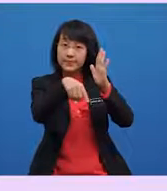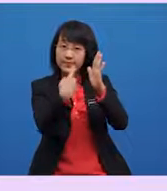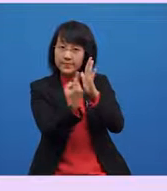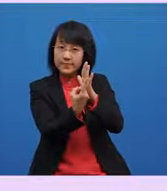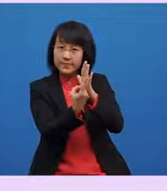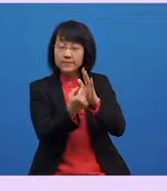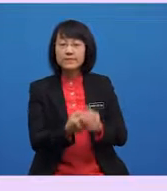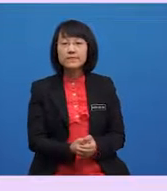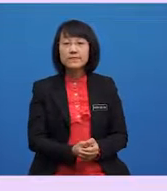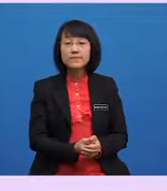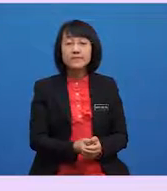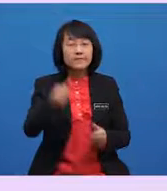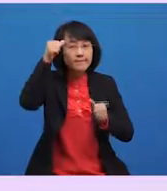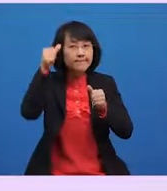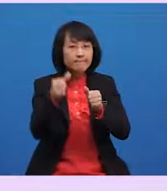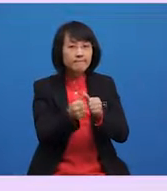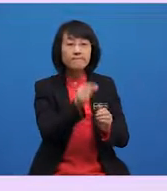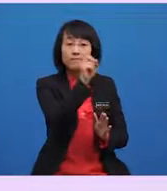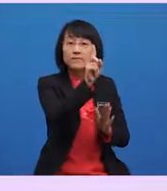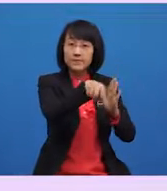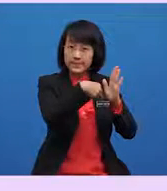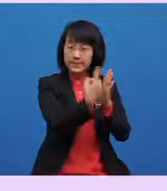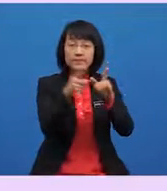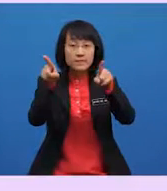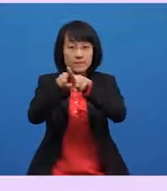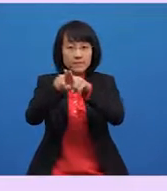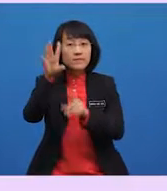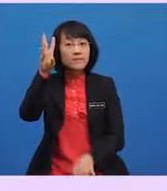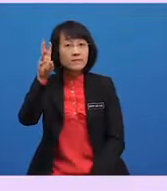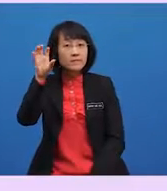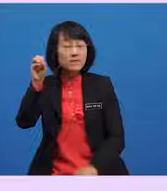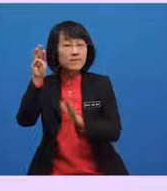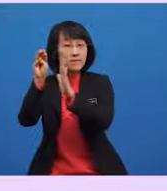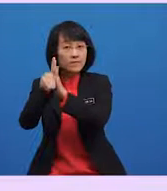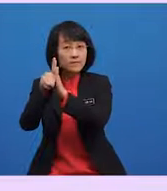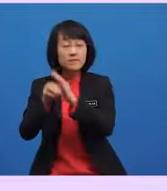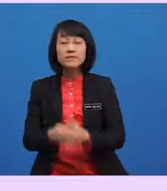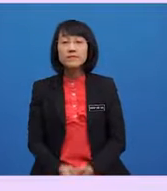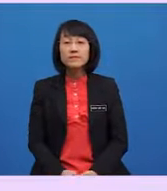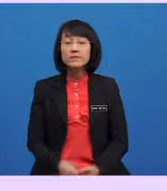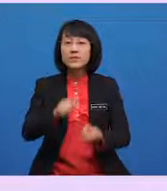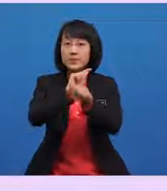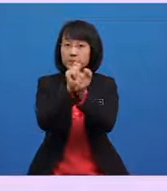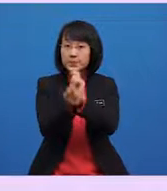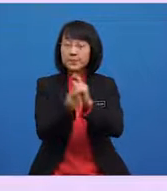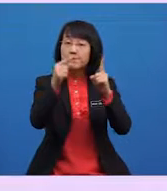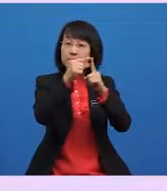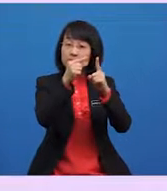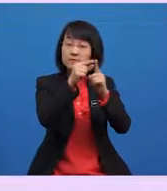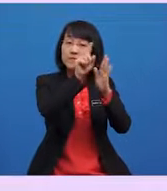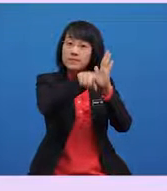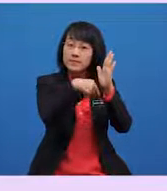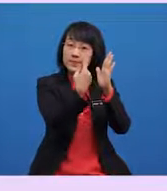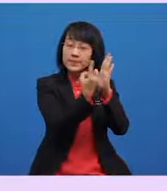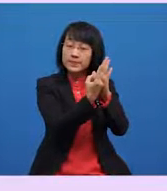1 jam bersamaan dengan 60 minit. Tukarkan perkataan jam